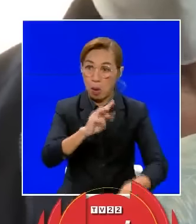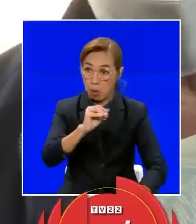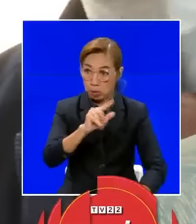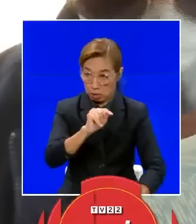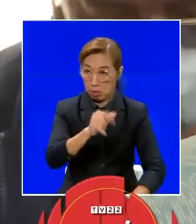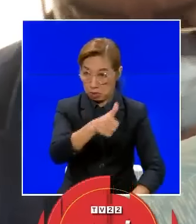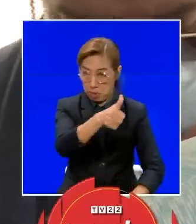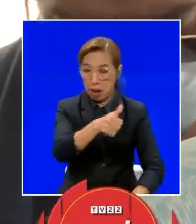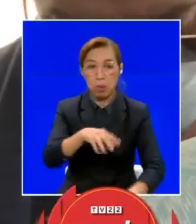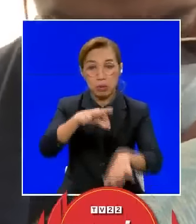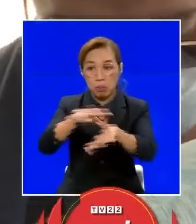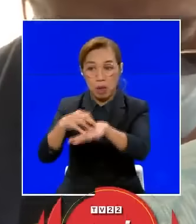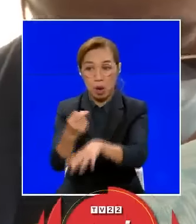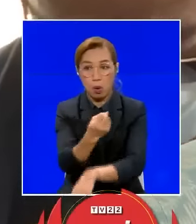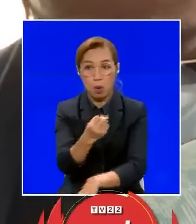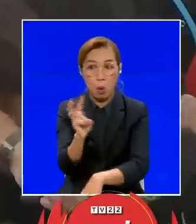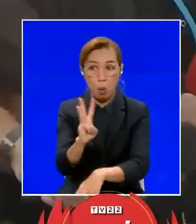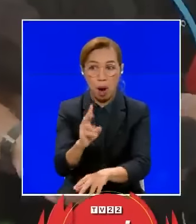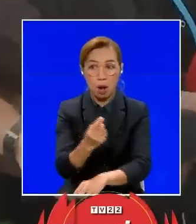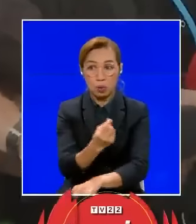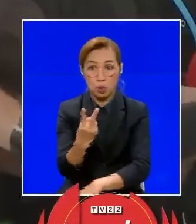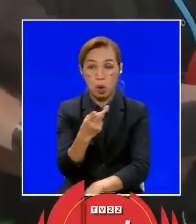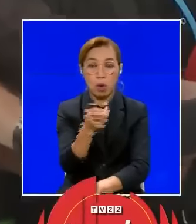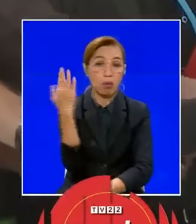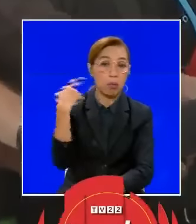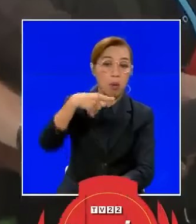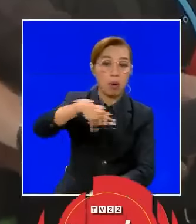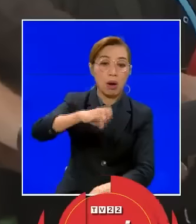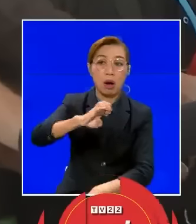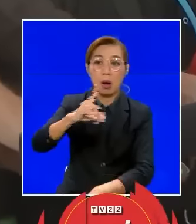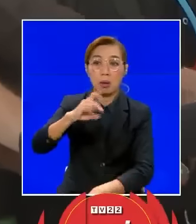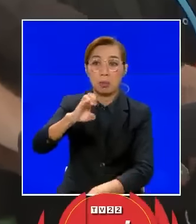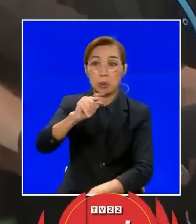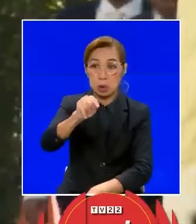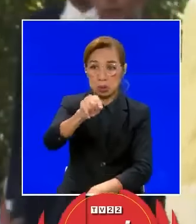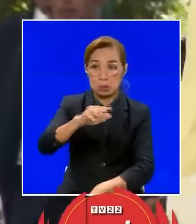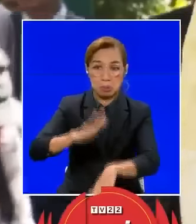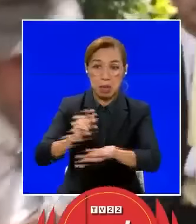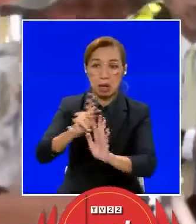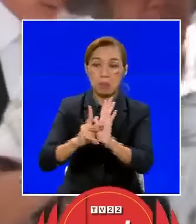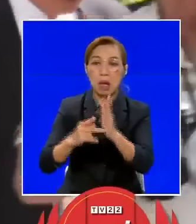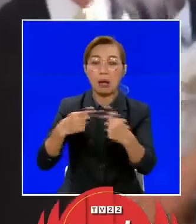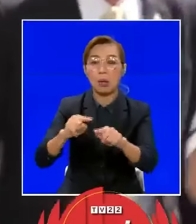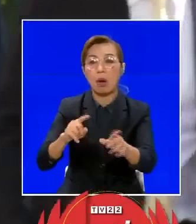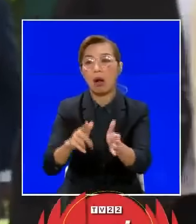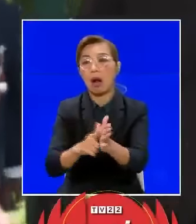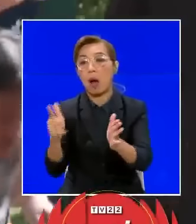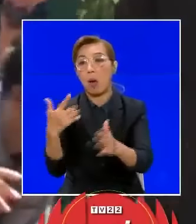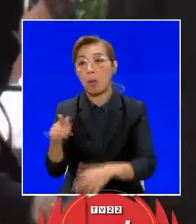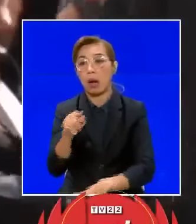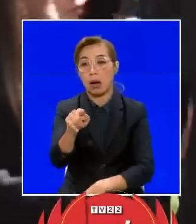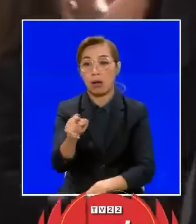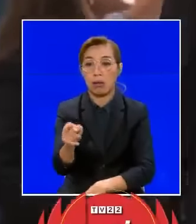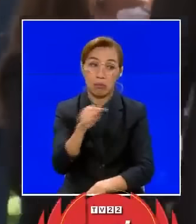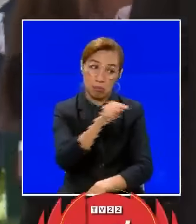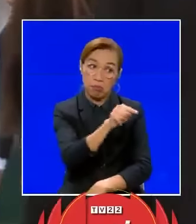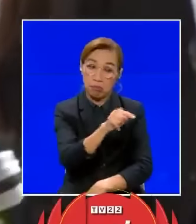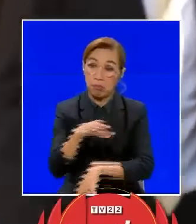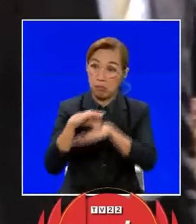นะแล้วคนที่เป็นมือกฎหมายก็คือคุณพิชิตก็ออกไปแล้วด้วยหรือจะได้เป็นรัฐมนตรีเลยไหมนายกก็ไม่ตอบอีก